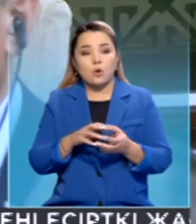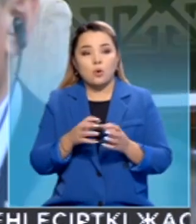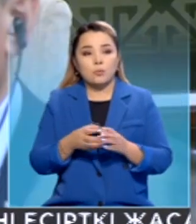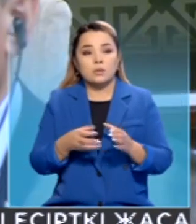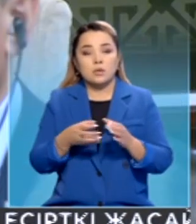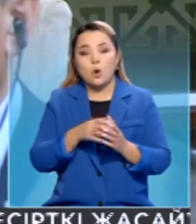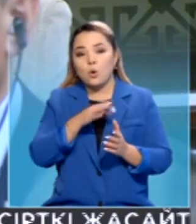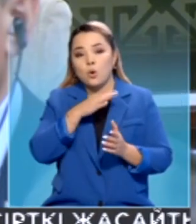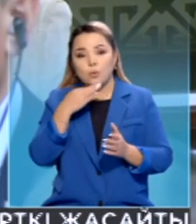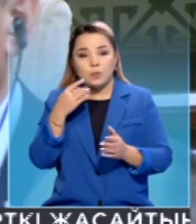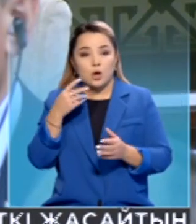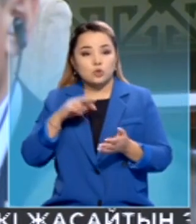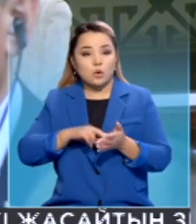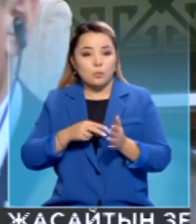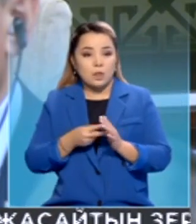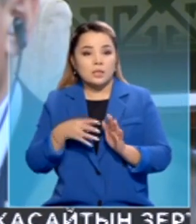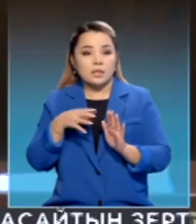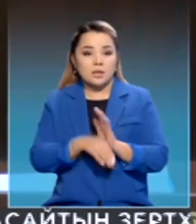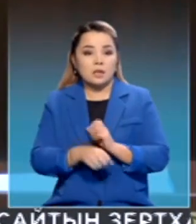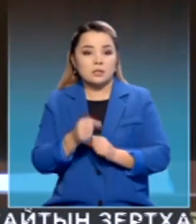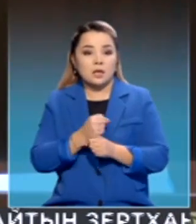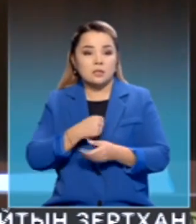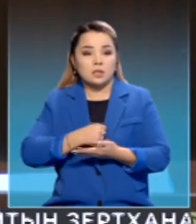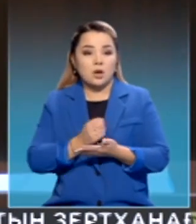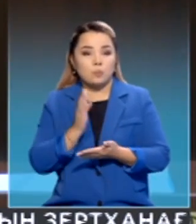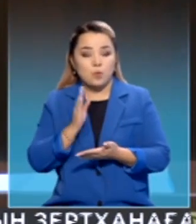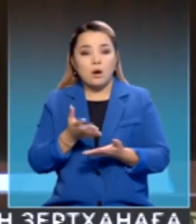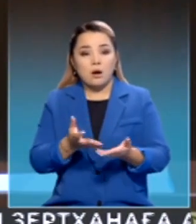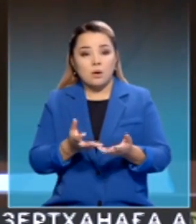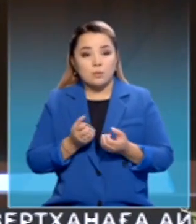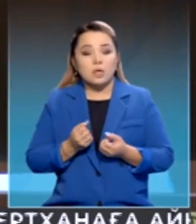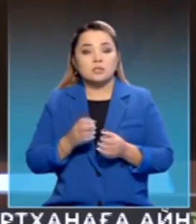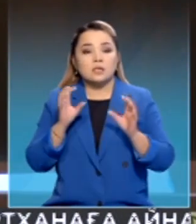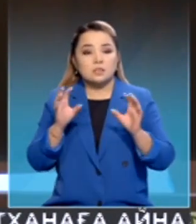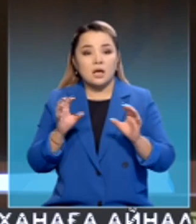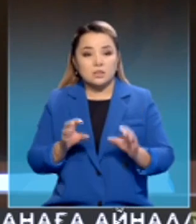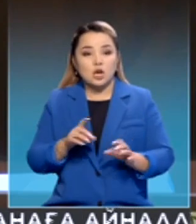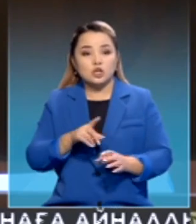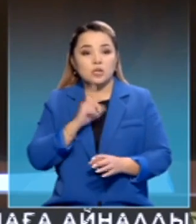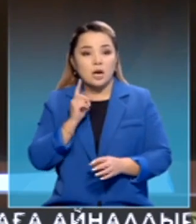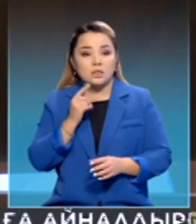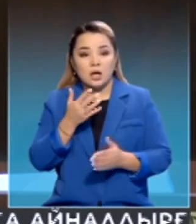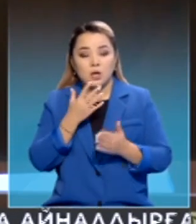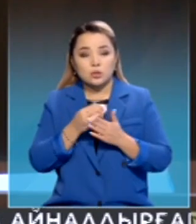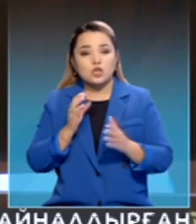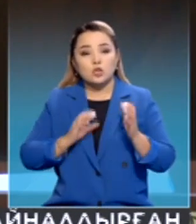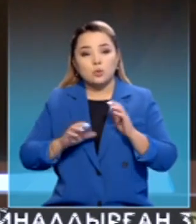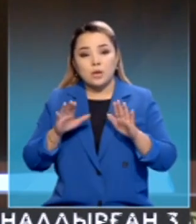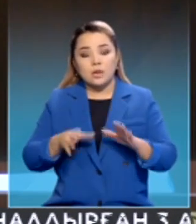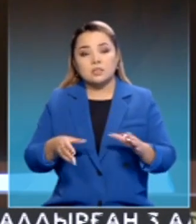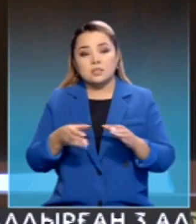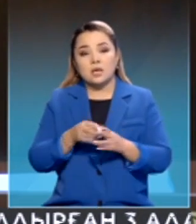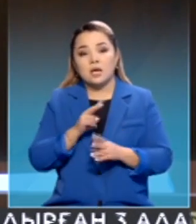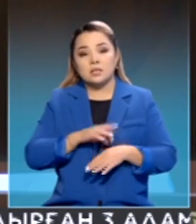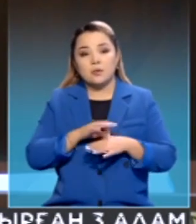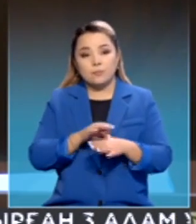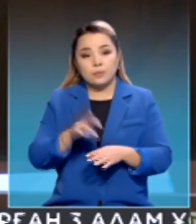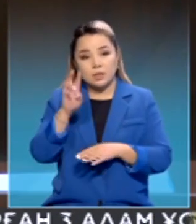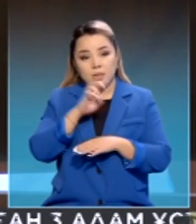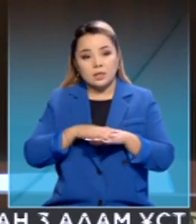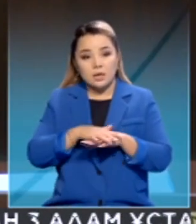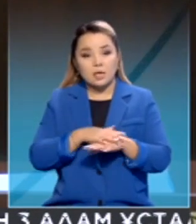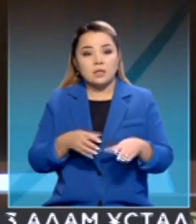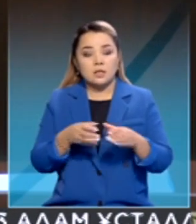жобалар енгізіледі. Қабылданған заң жаһандық жасыл өсу институтының серіктес